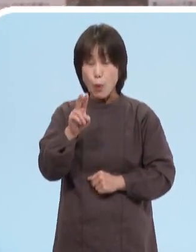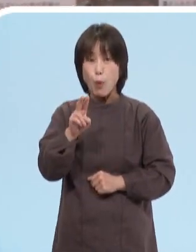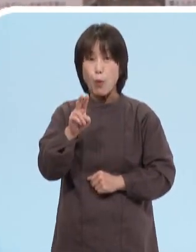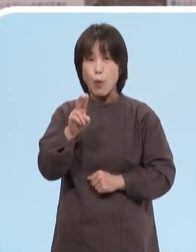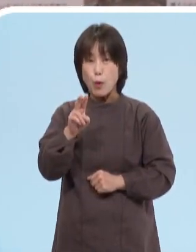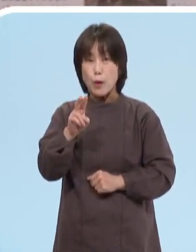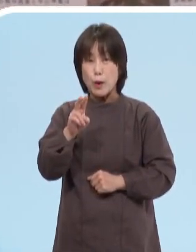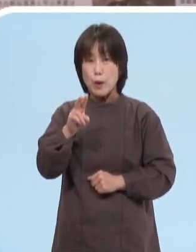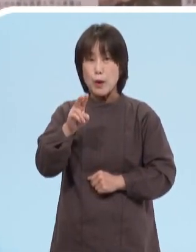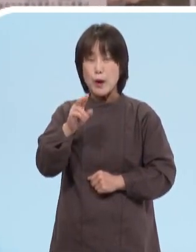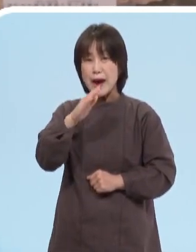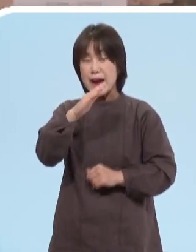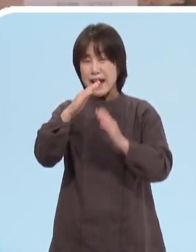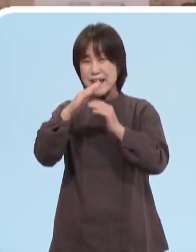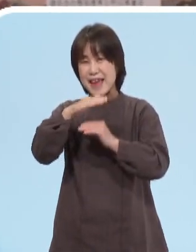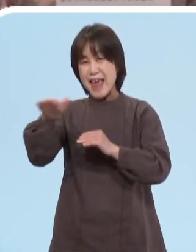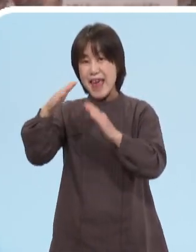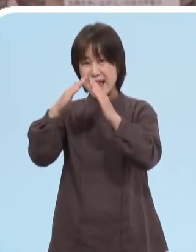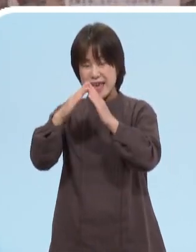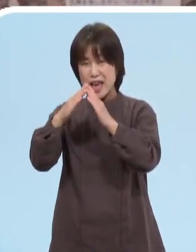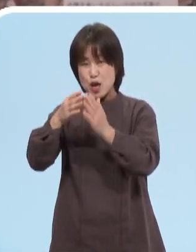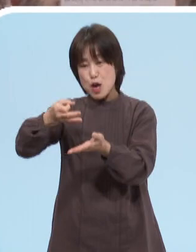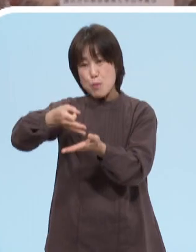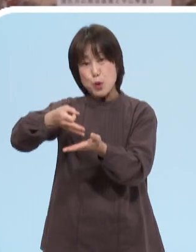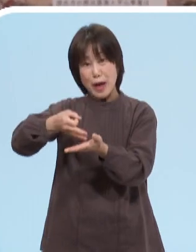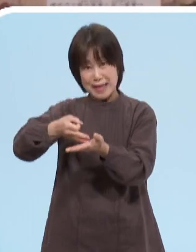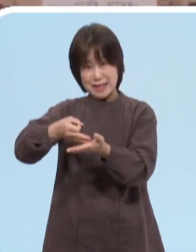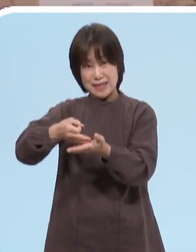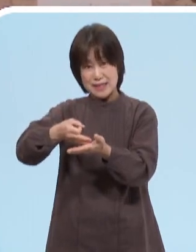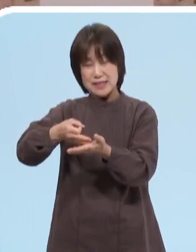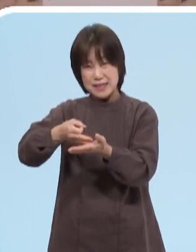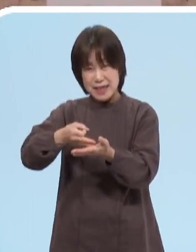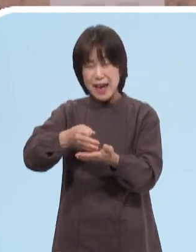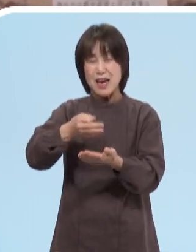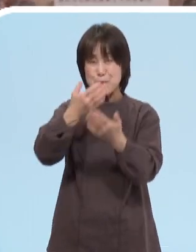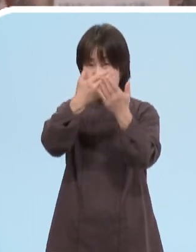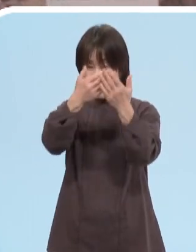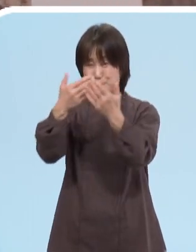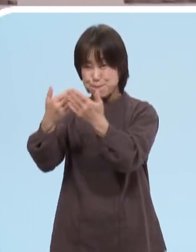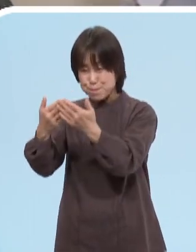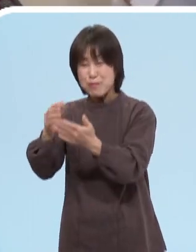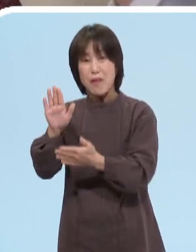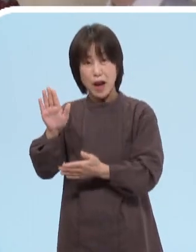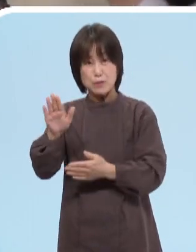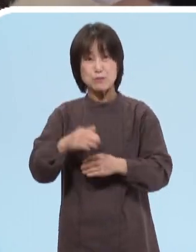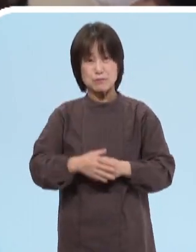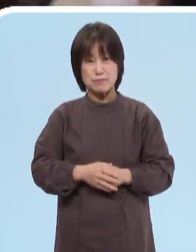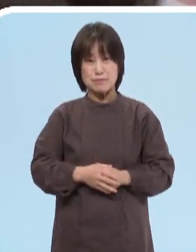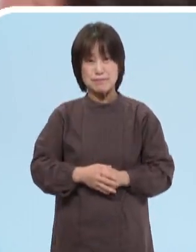見てみると平家物語にあるいろんなエピソードが盛り込まれています。